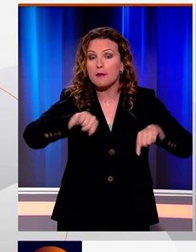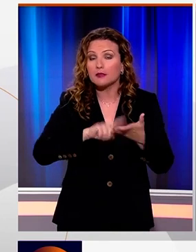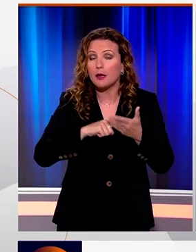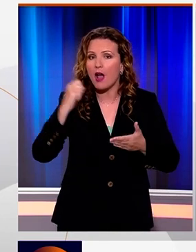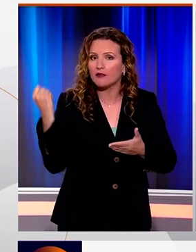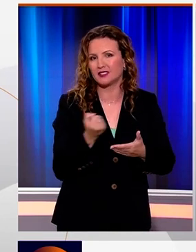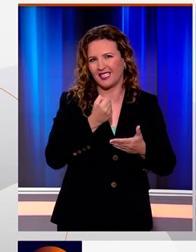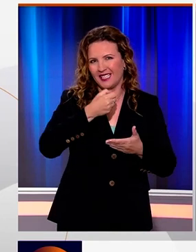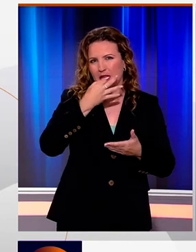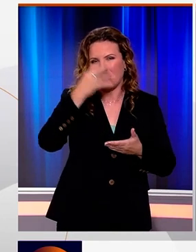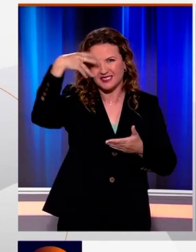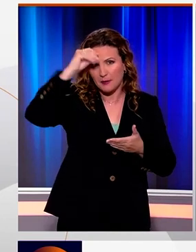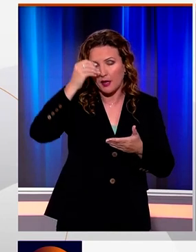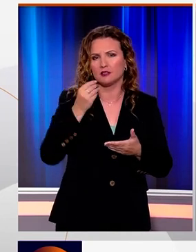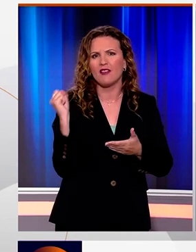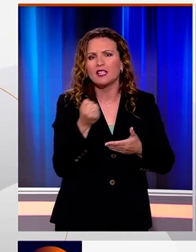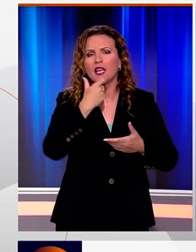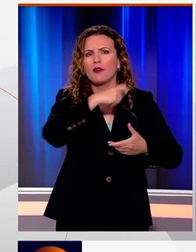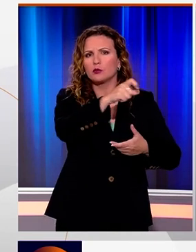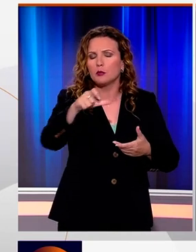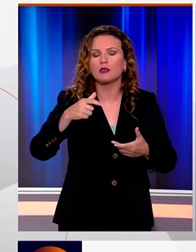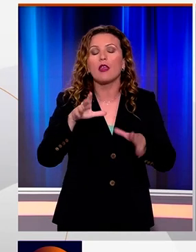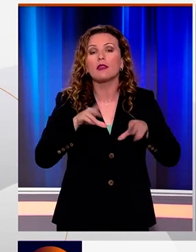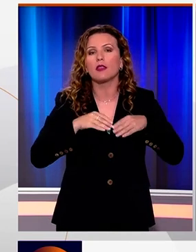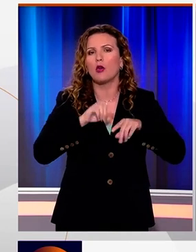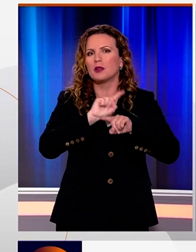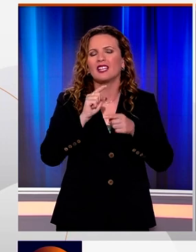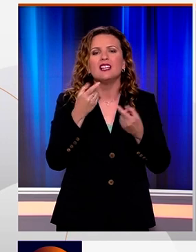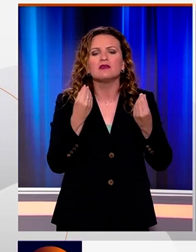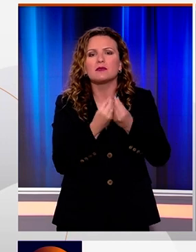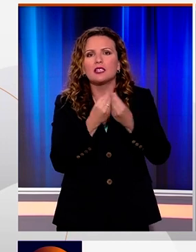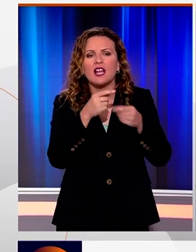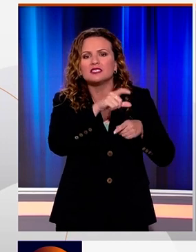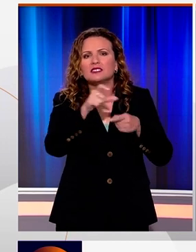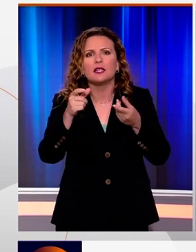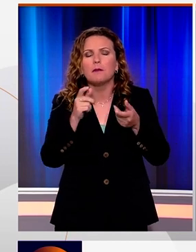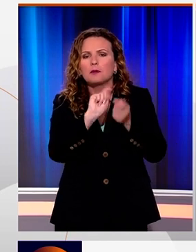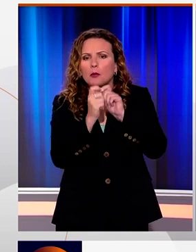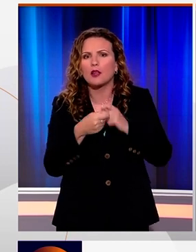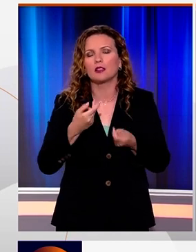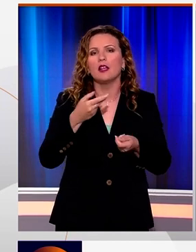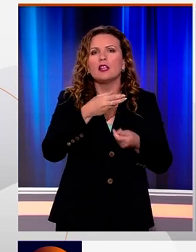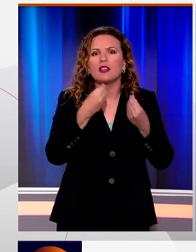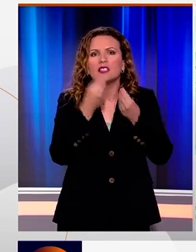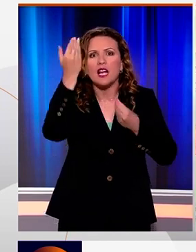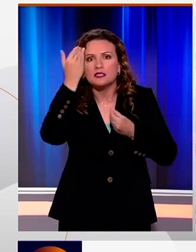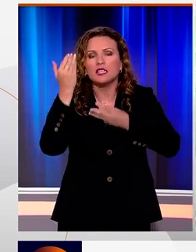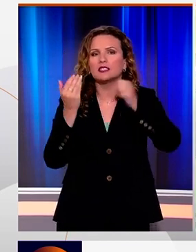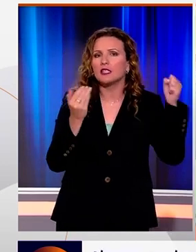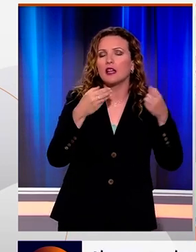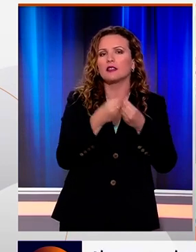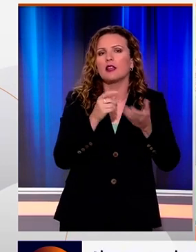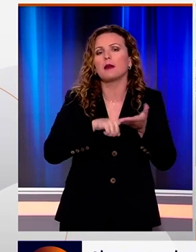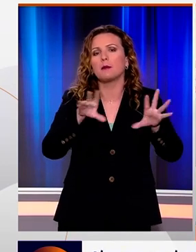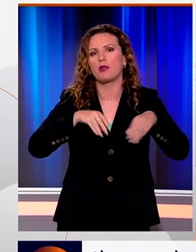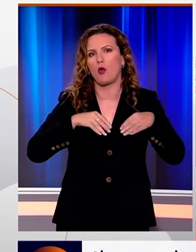με τους εαυτούς μας, δείχνοντας μηδενική ανοχή σε συμπεριφορές που είναι ξένες στις αρχές και τις αξίες του ΣΥΡΙΖΑ και της αριστεράς. Λίγο πριν